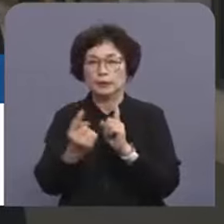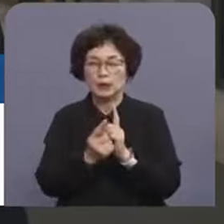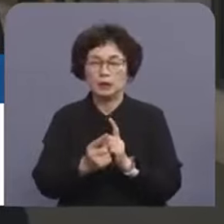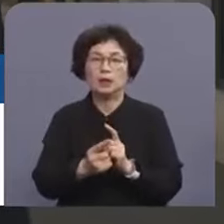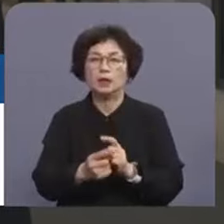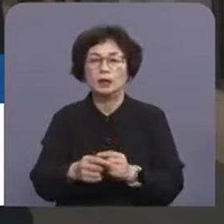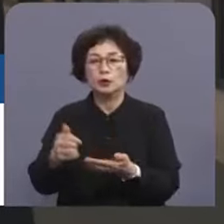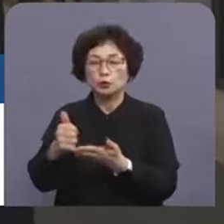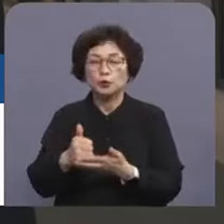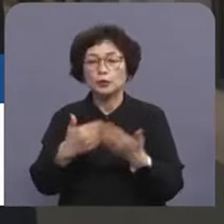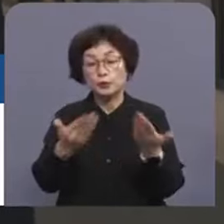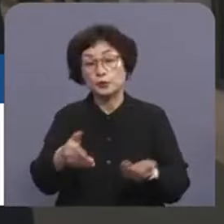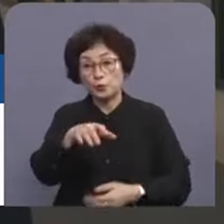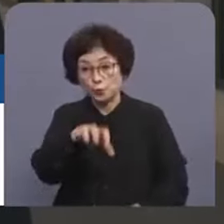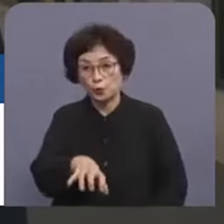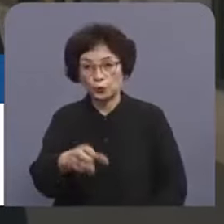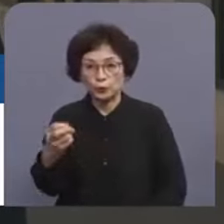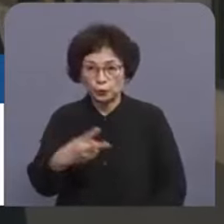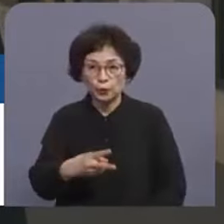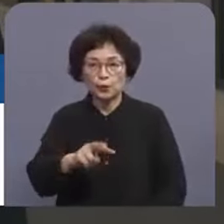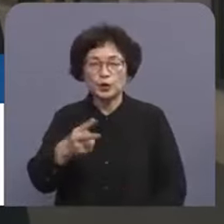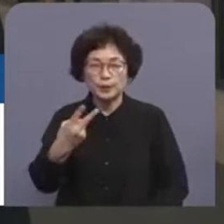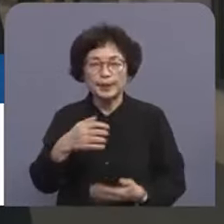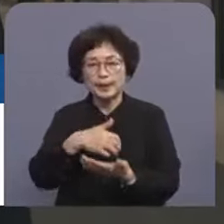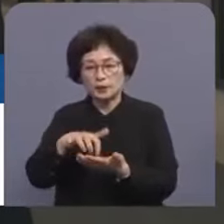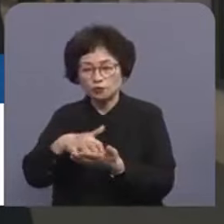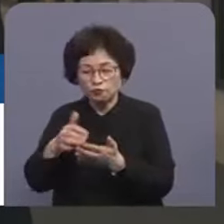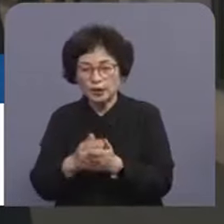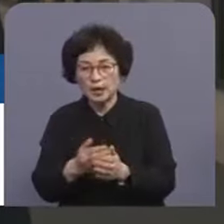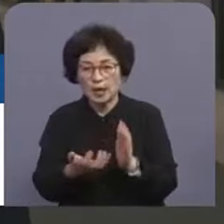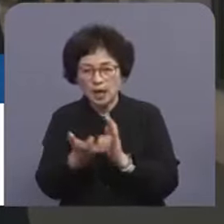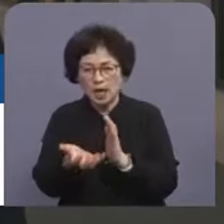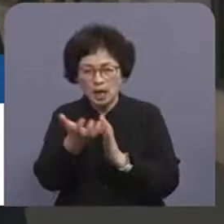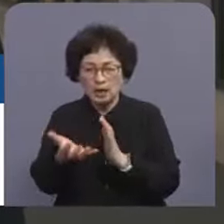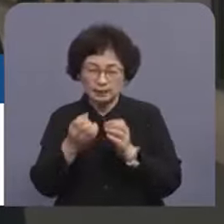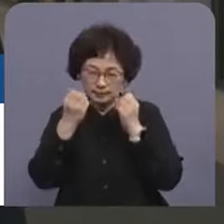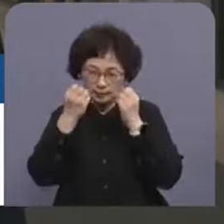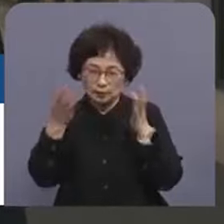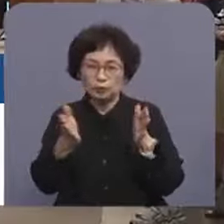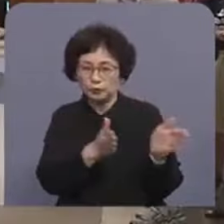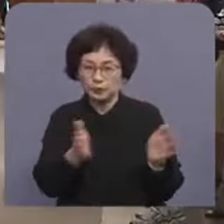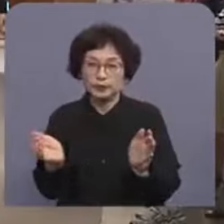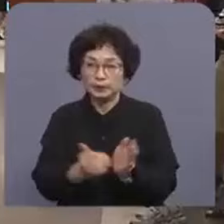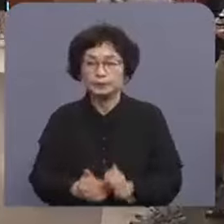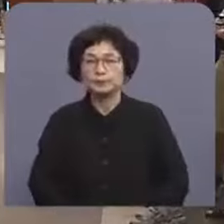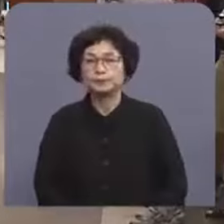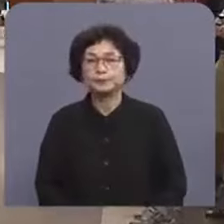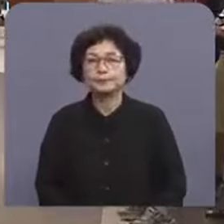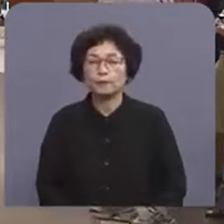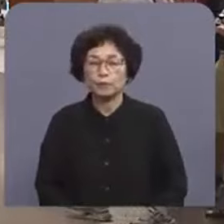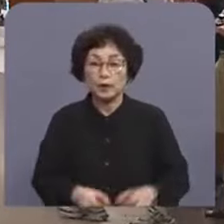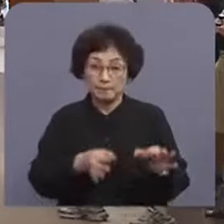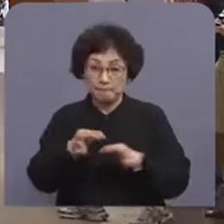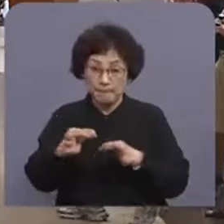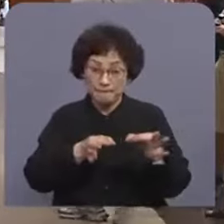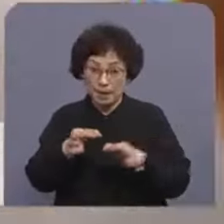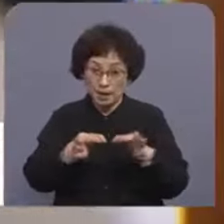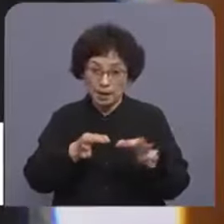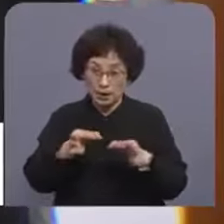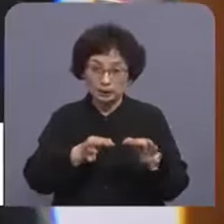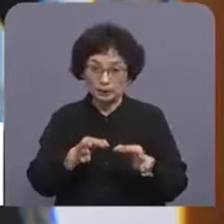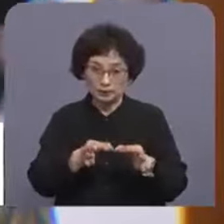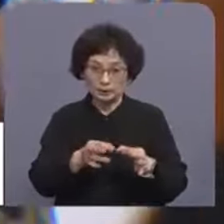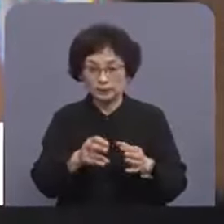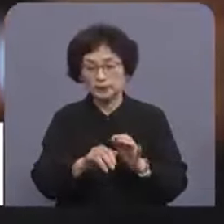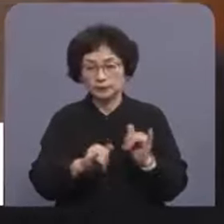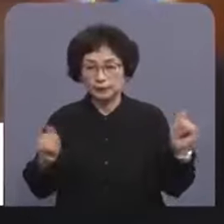휴게 공간이라든지 200여 개의 브랜드를 모두 새 단장을 마쳤습니다. 이처럼 유통업체들이 동부산에서